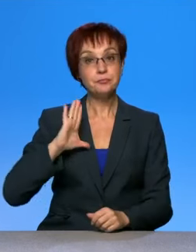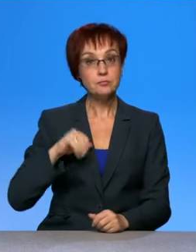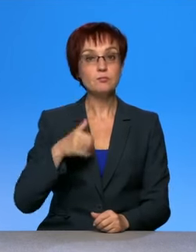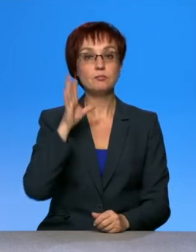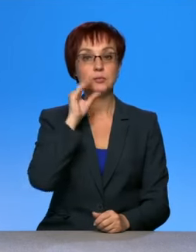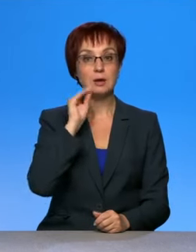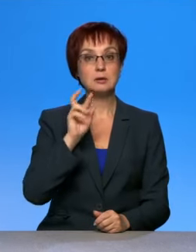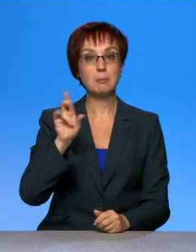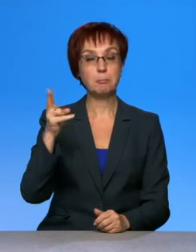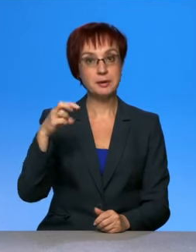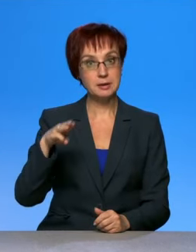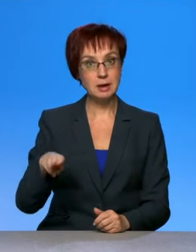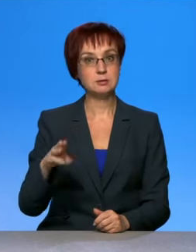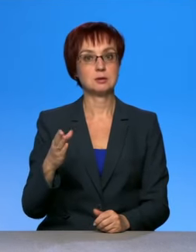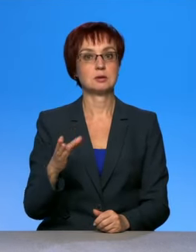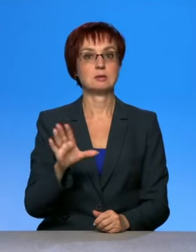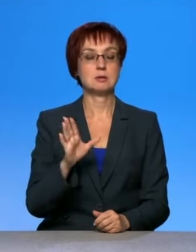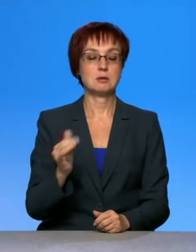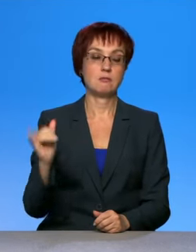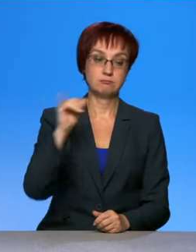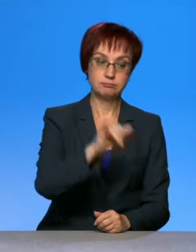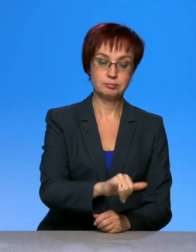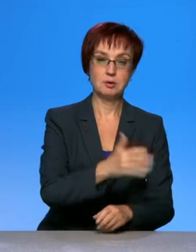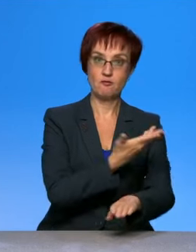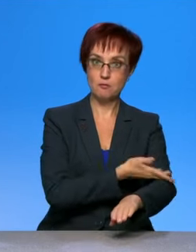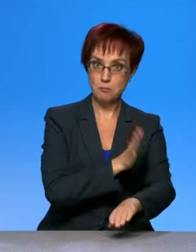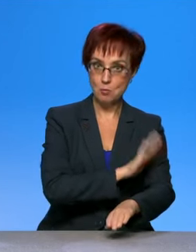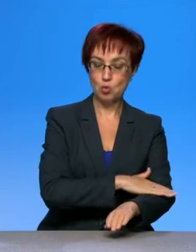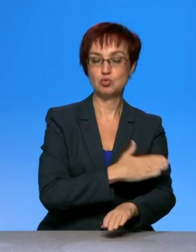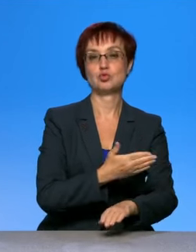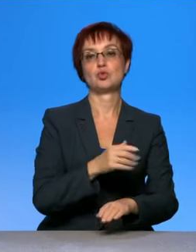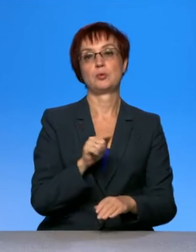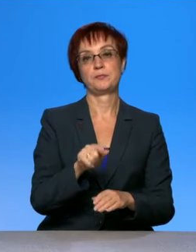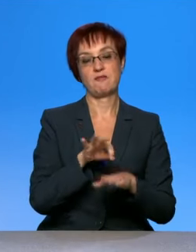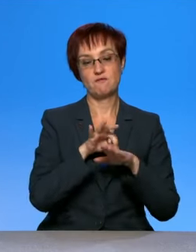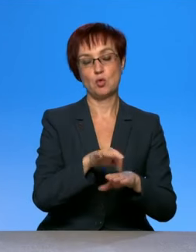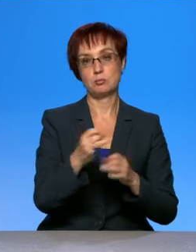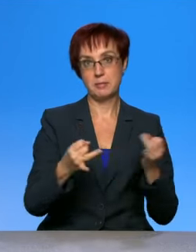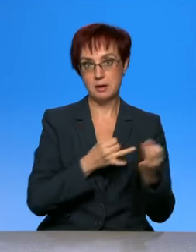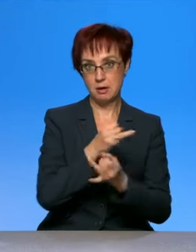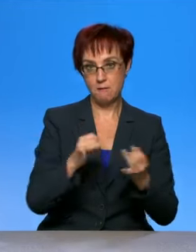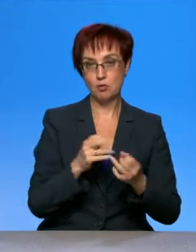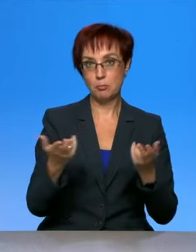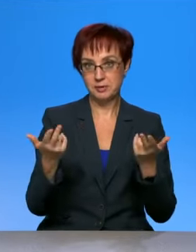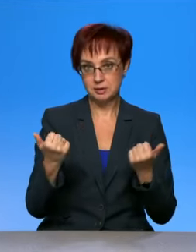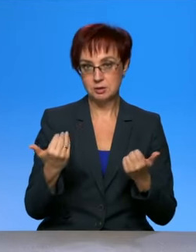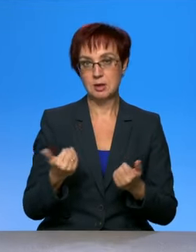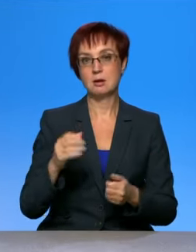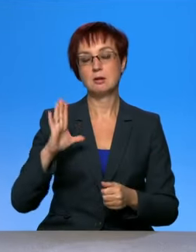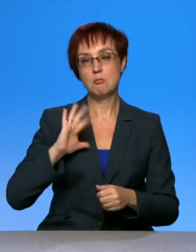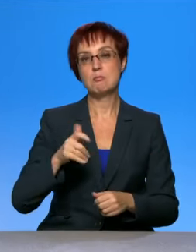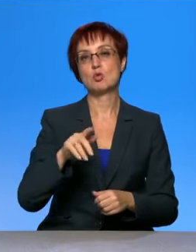Варшаве где он вёл Переговор он признал польские границы послевоенные попросил чтобы его отвезли к памятнику жертвам